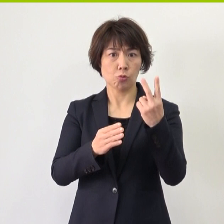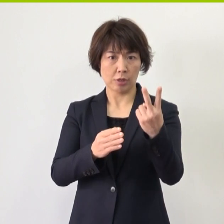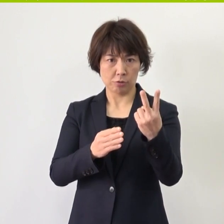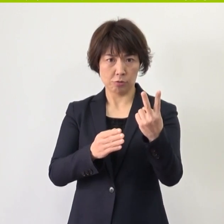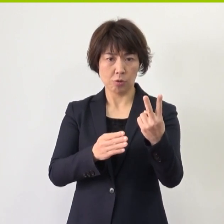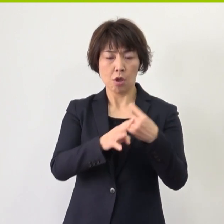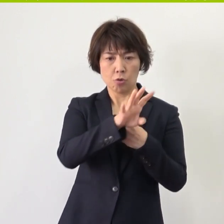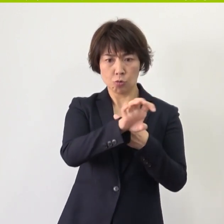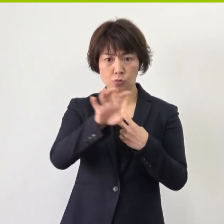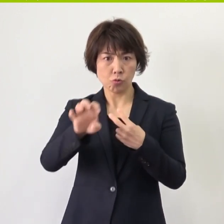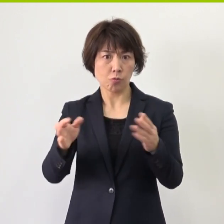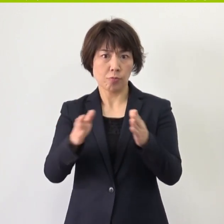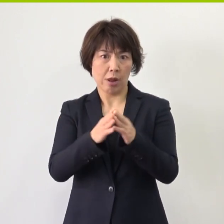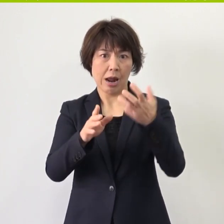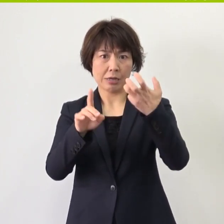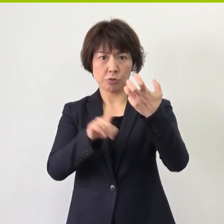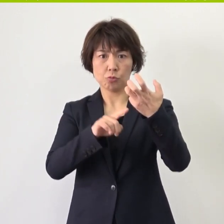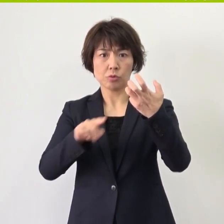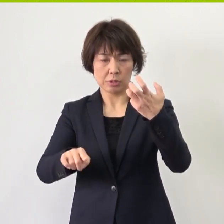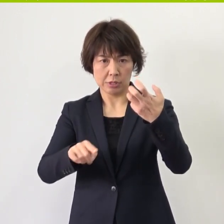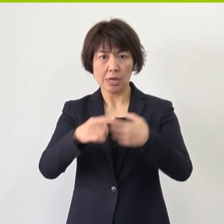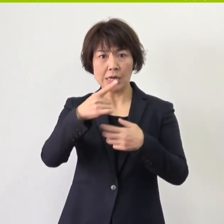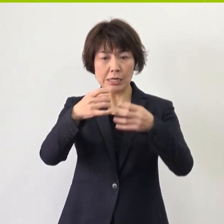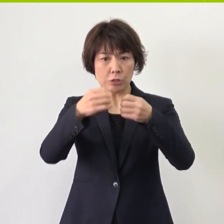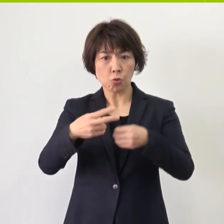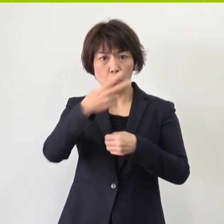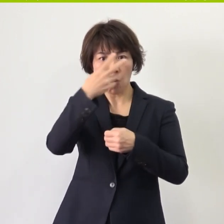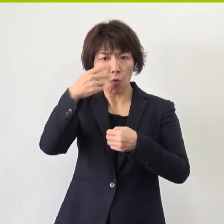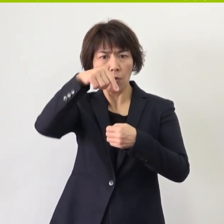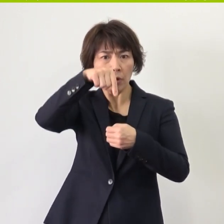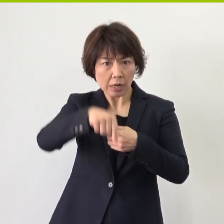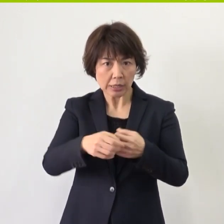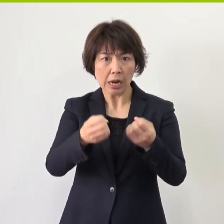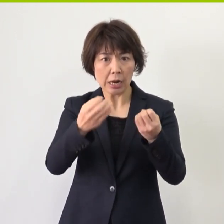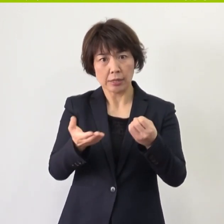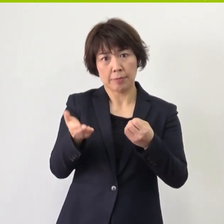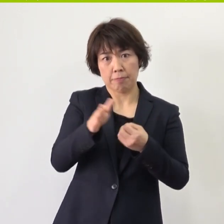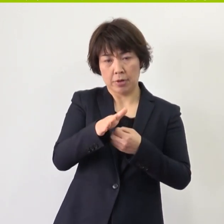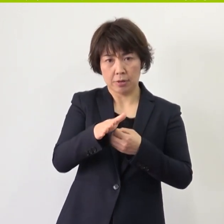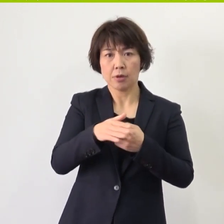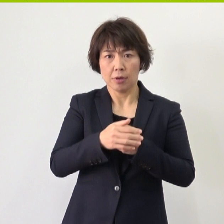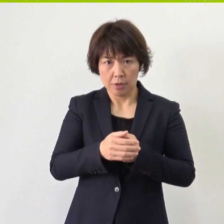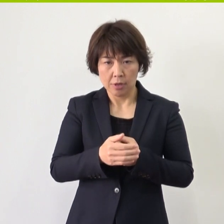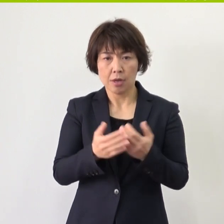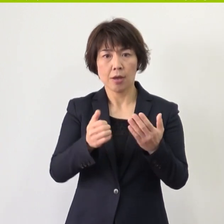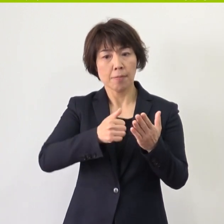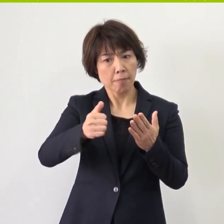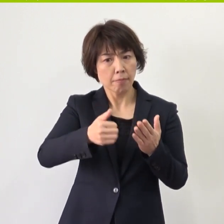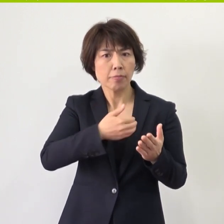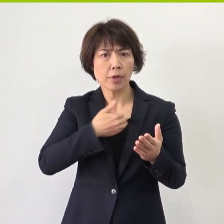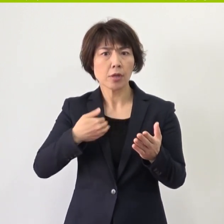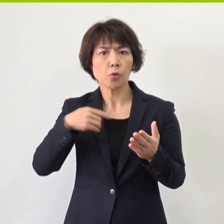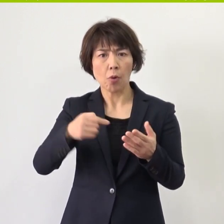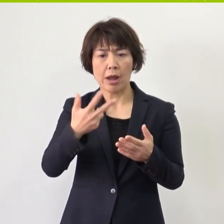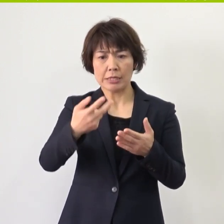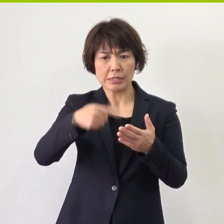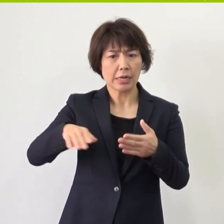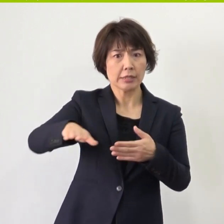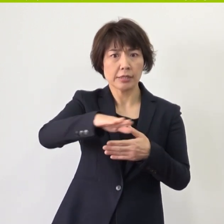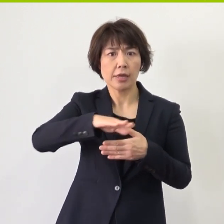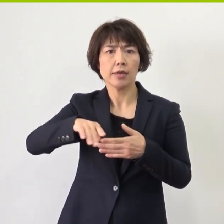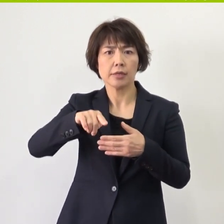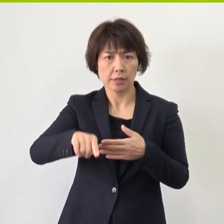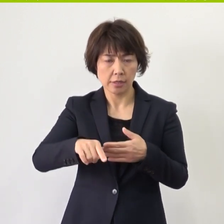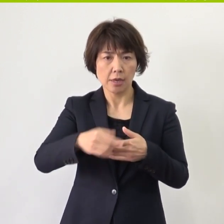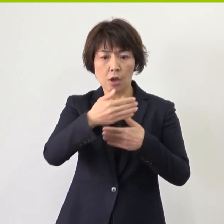ス80人で、一条高校の敷地内に新たに設置し、通学区域は市内全域